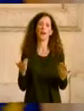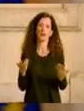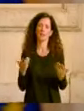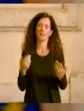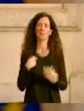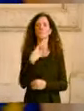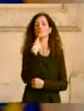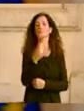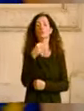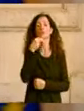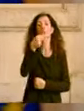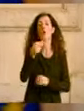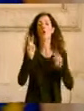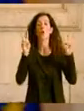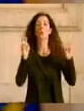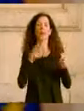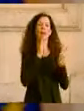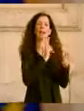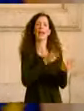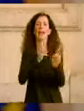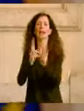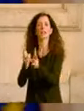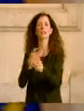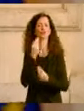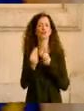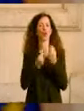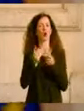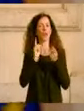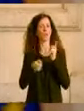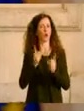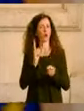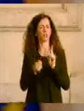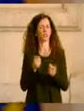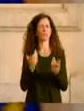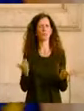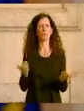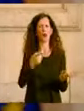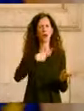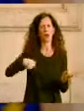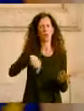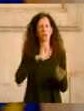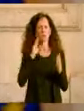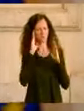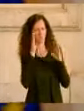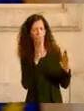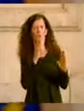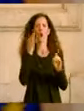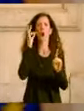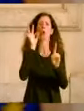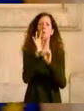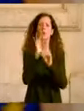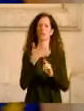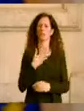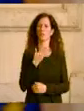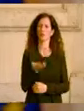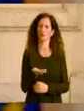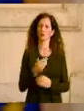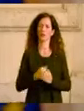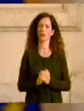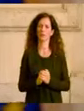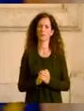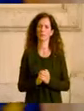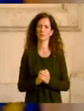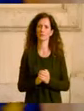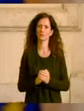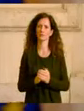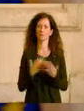po' il chiacchiericcio, no, dei giochi politici, noi dobbiamo concentrarci sugli obiettivi che abbiamo davanti. Li ho